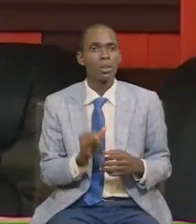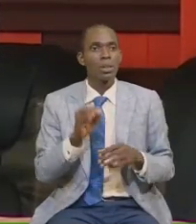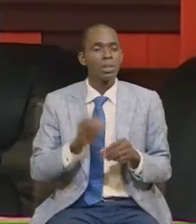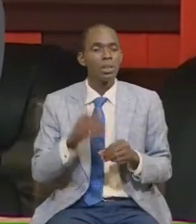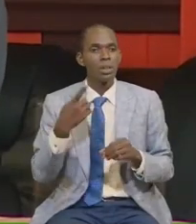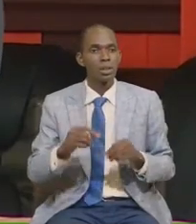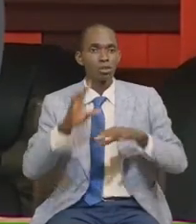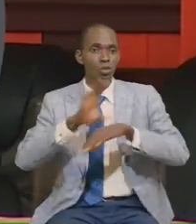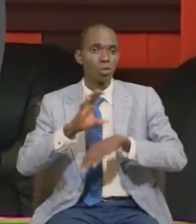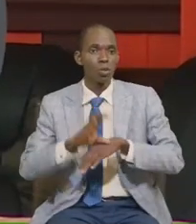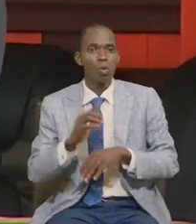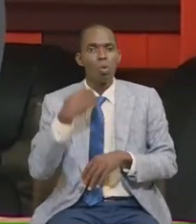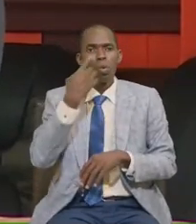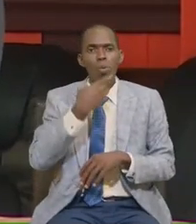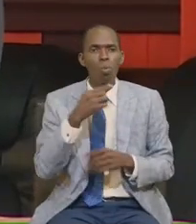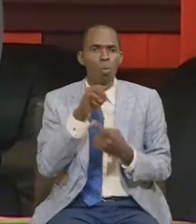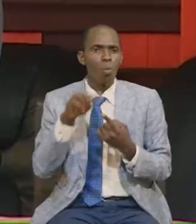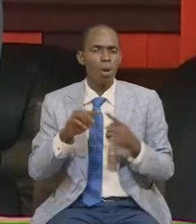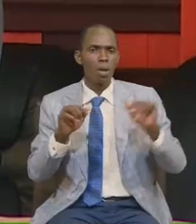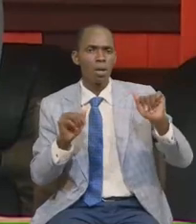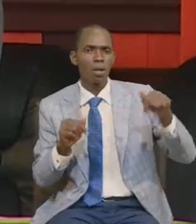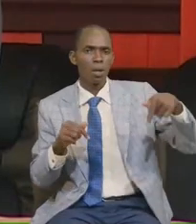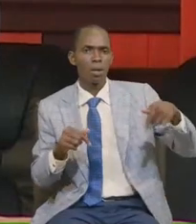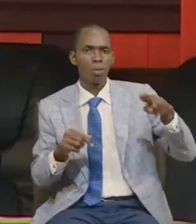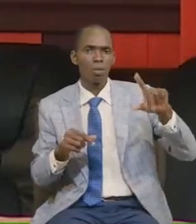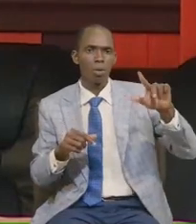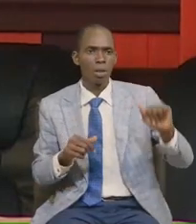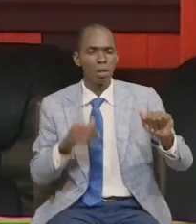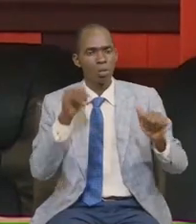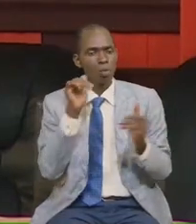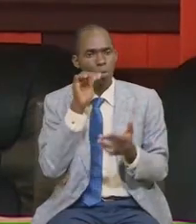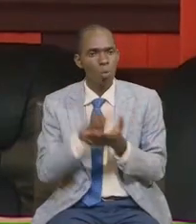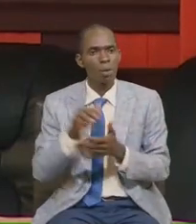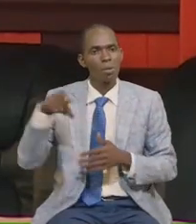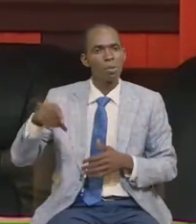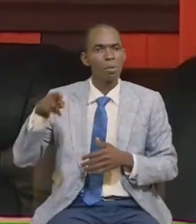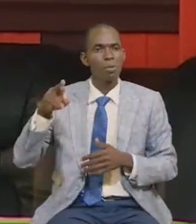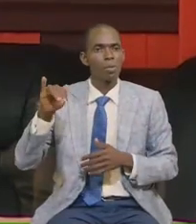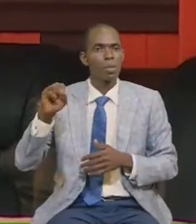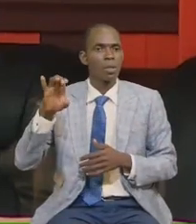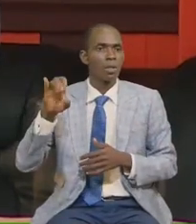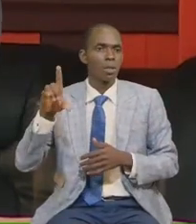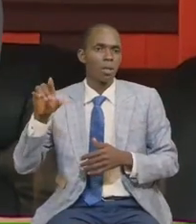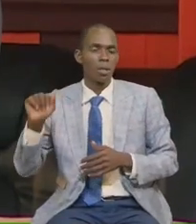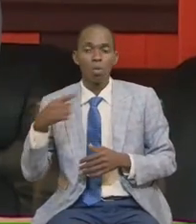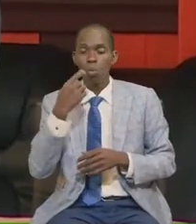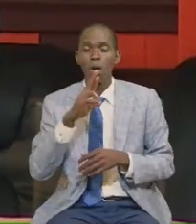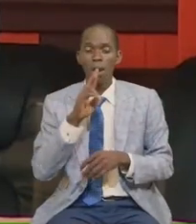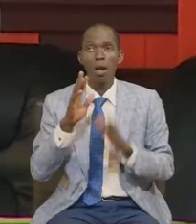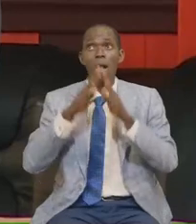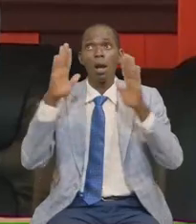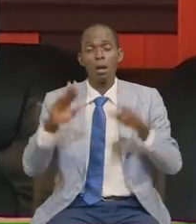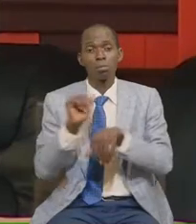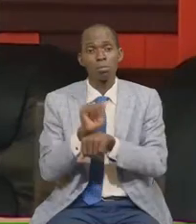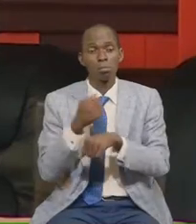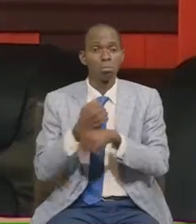entendu, les faisaient de tentes de profession. Aquilas et Priscille faisaient de tentes